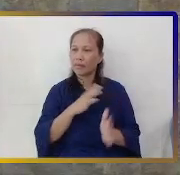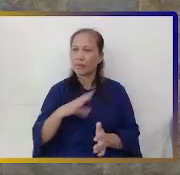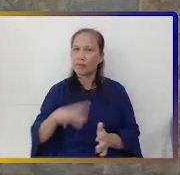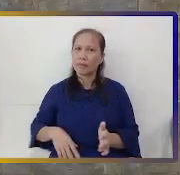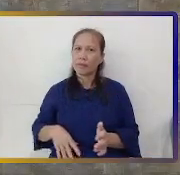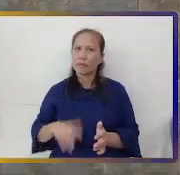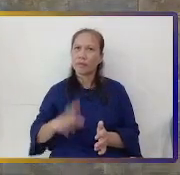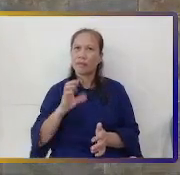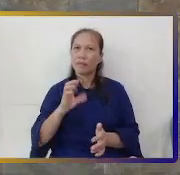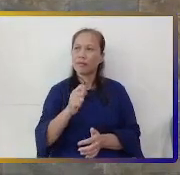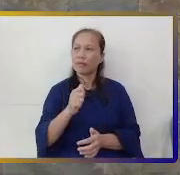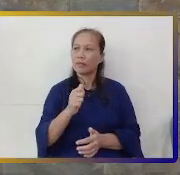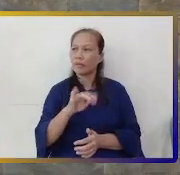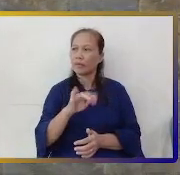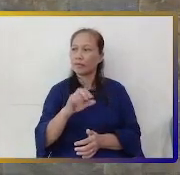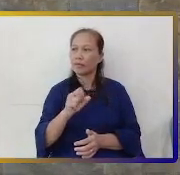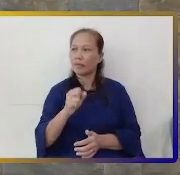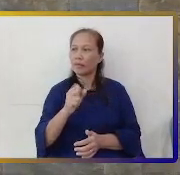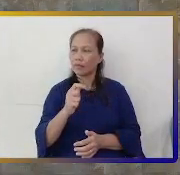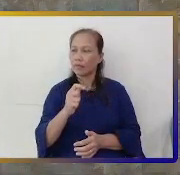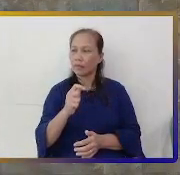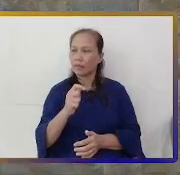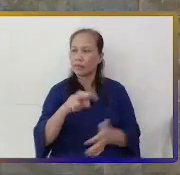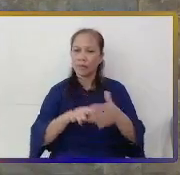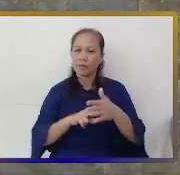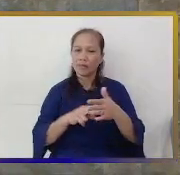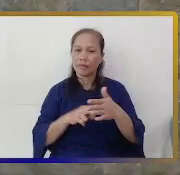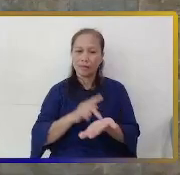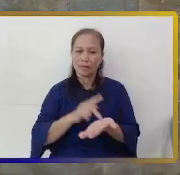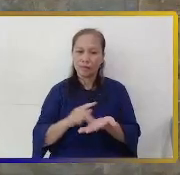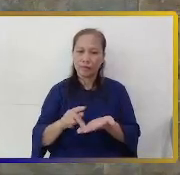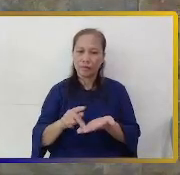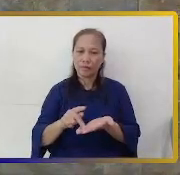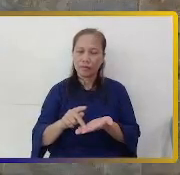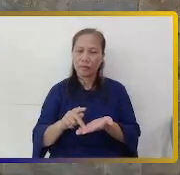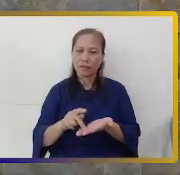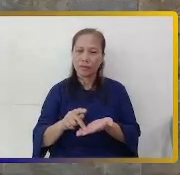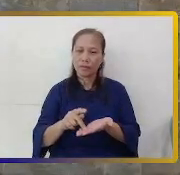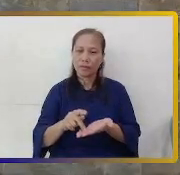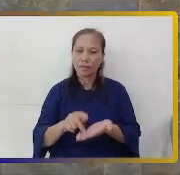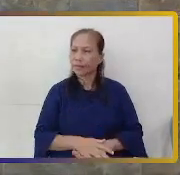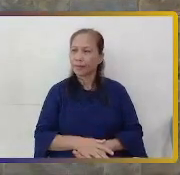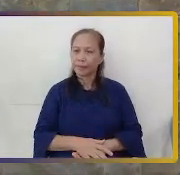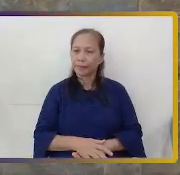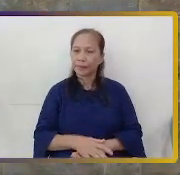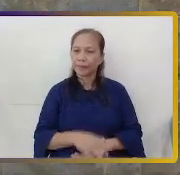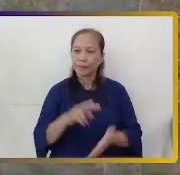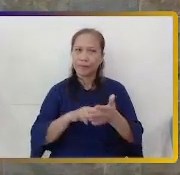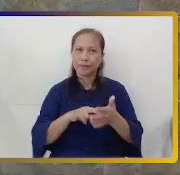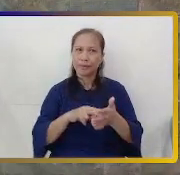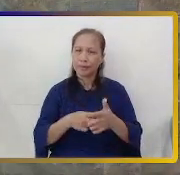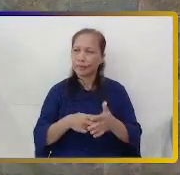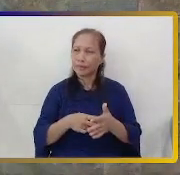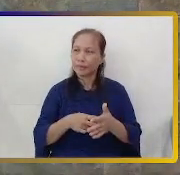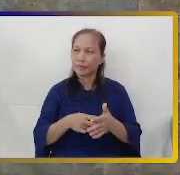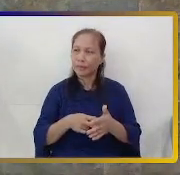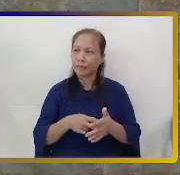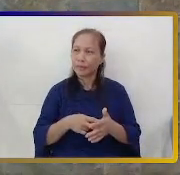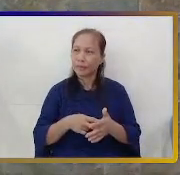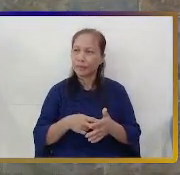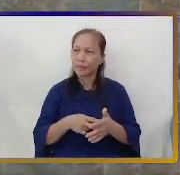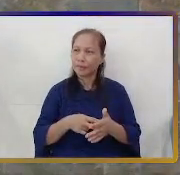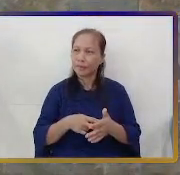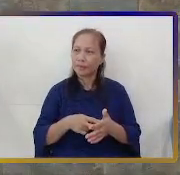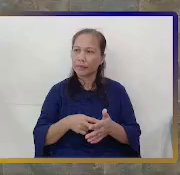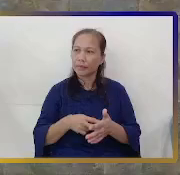ibig sabihin As I said cataros na ang ibig sabihin is pure So In other words In other words mga kapatid mismong